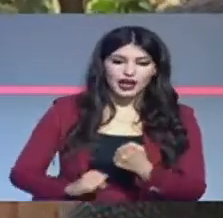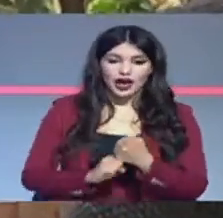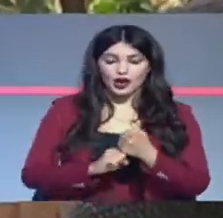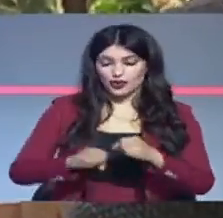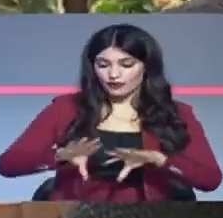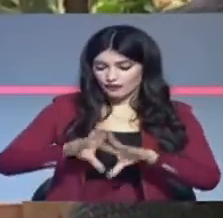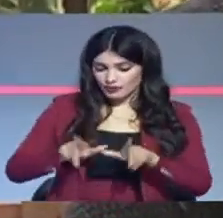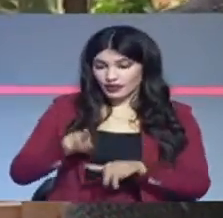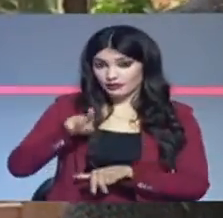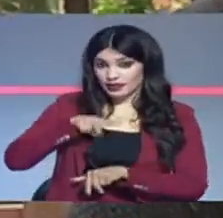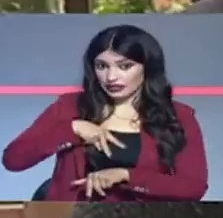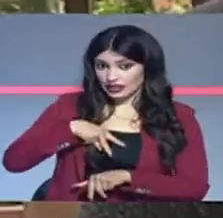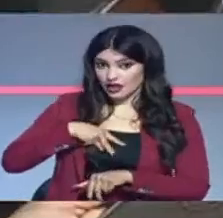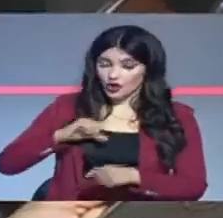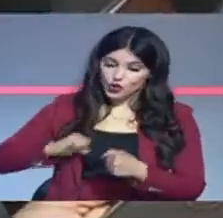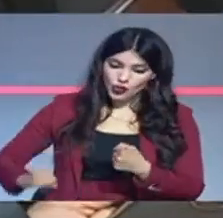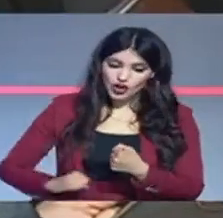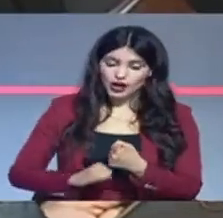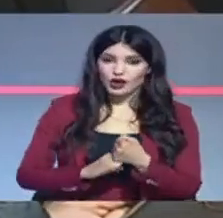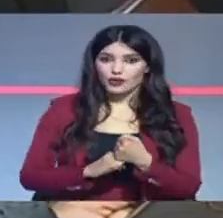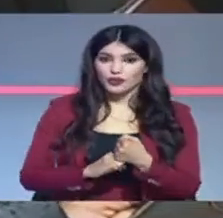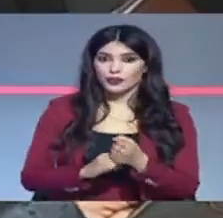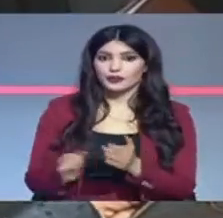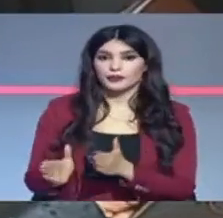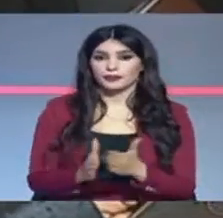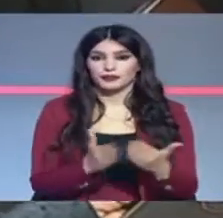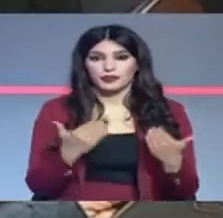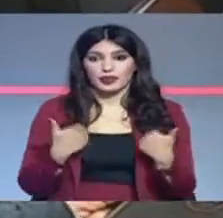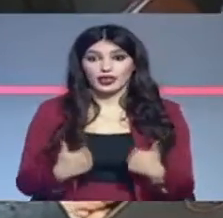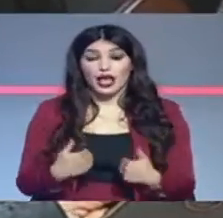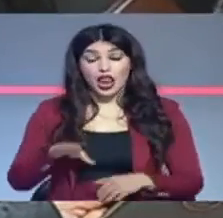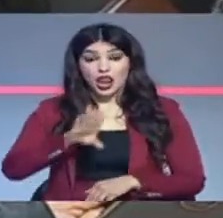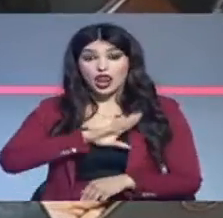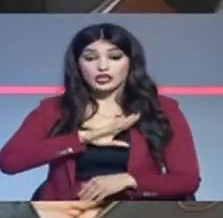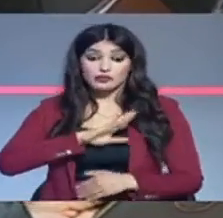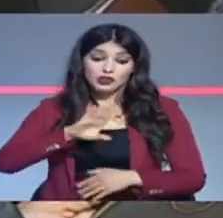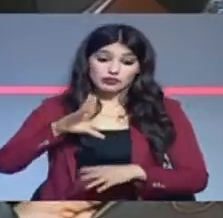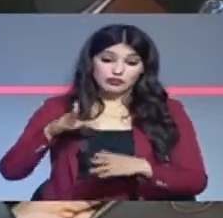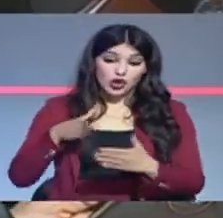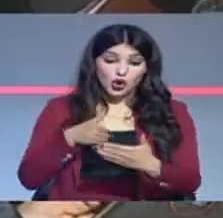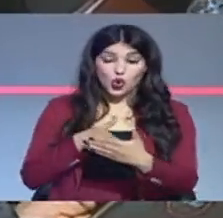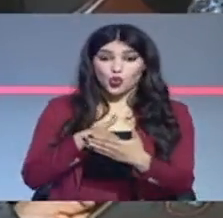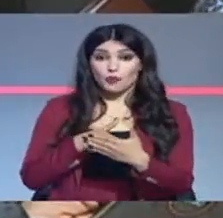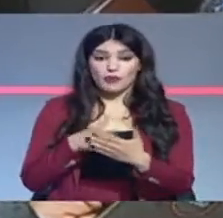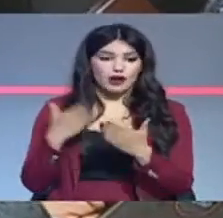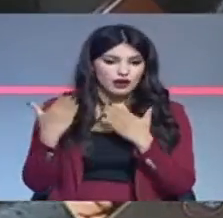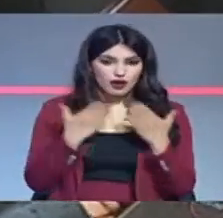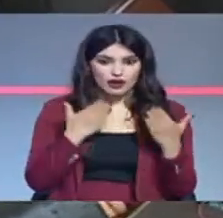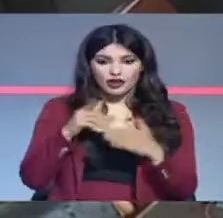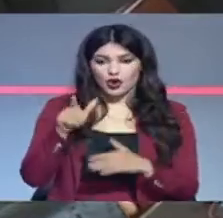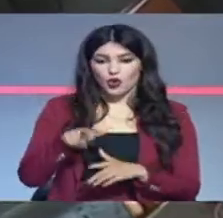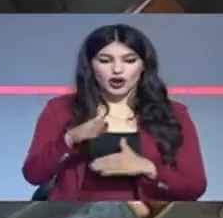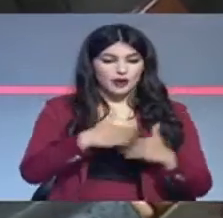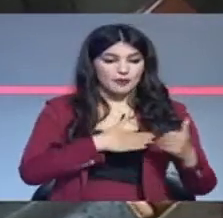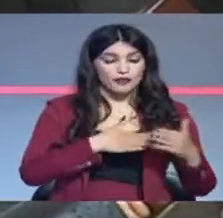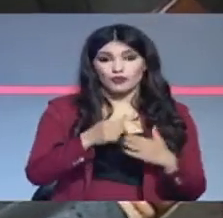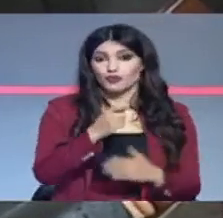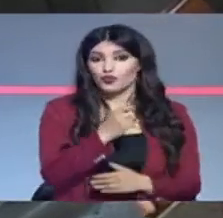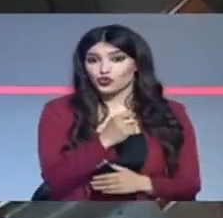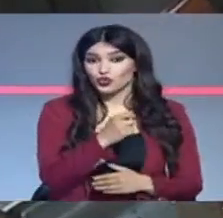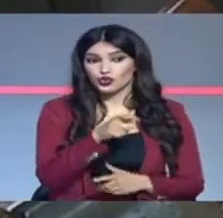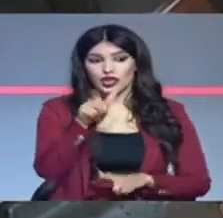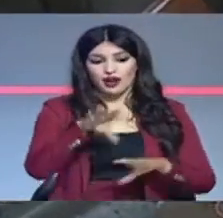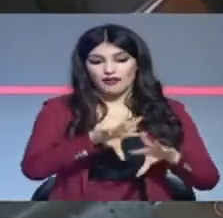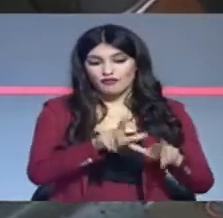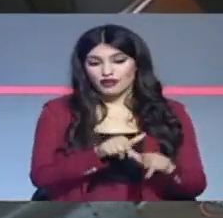اه معناها من اسباب الانقطاع المدرسي هي الامكانيات الماديه لساعات